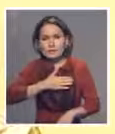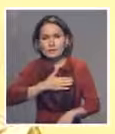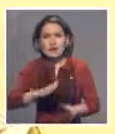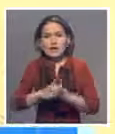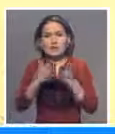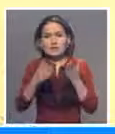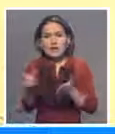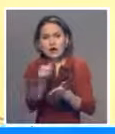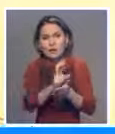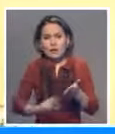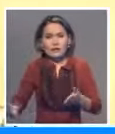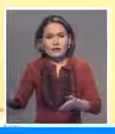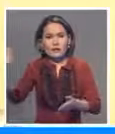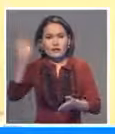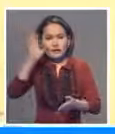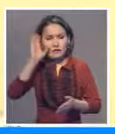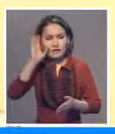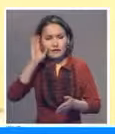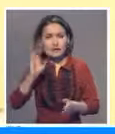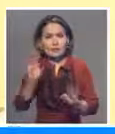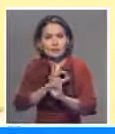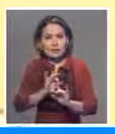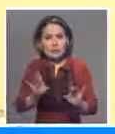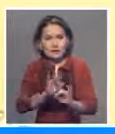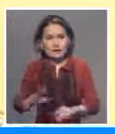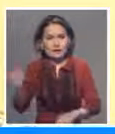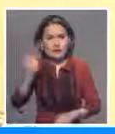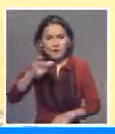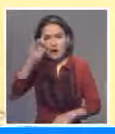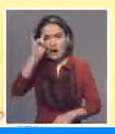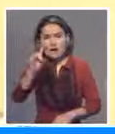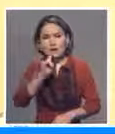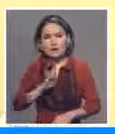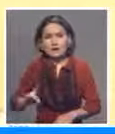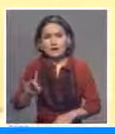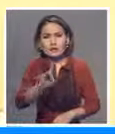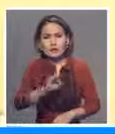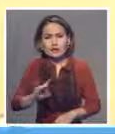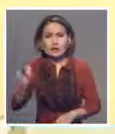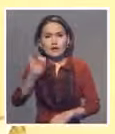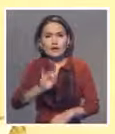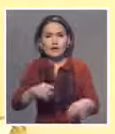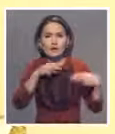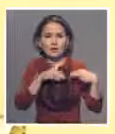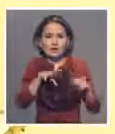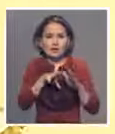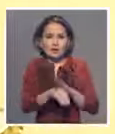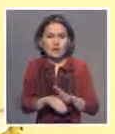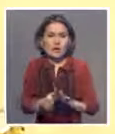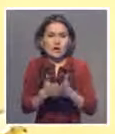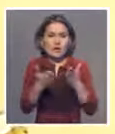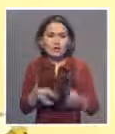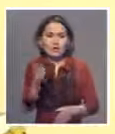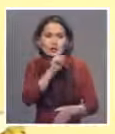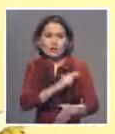кеткен еңбектерімен таныстырды. Сонымен қоса осы қазақ еліне, қазақ тарихына сіңірген еңбектерімен таныстырды.